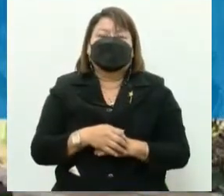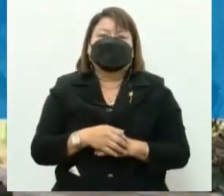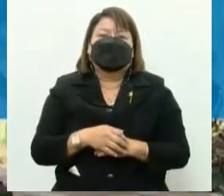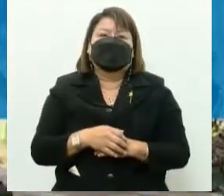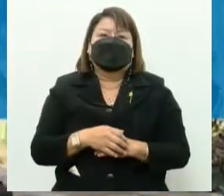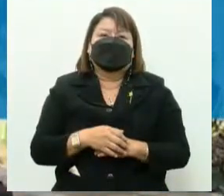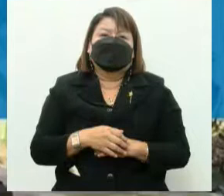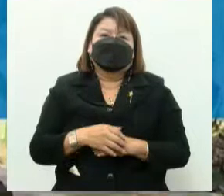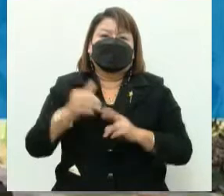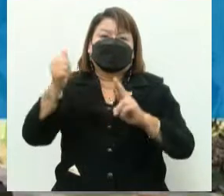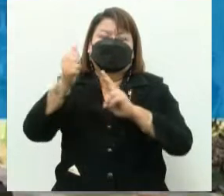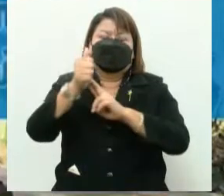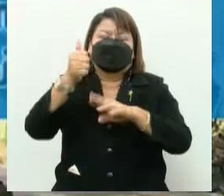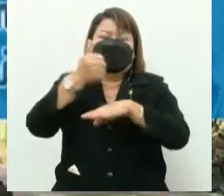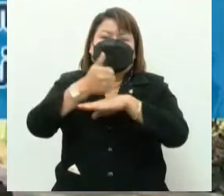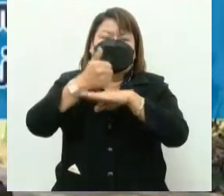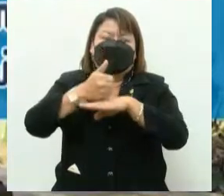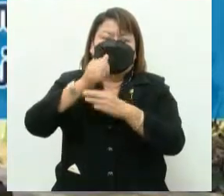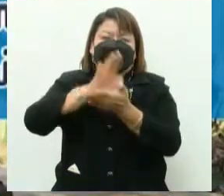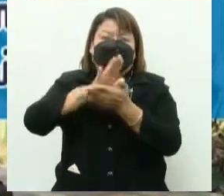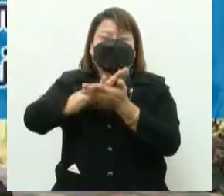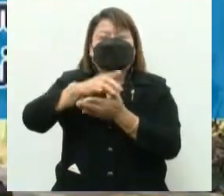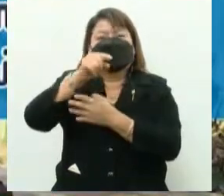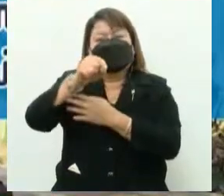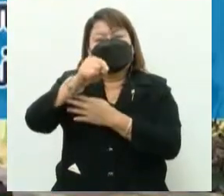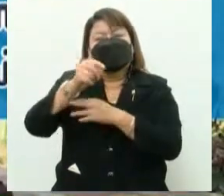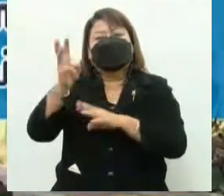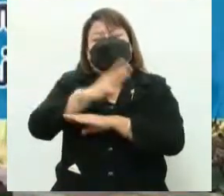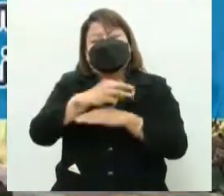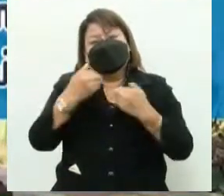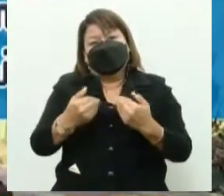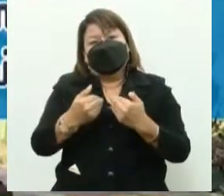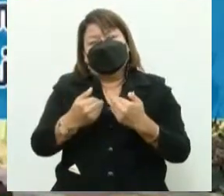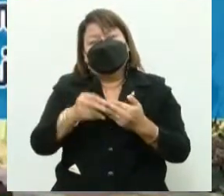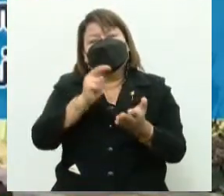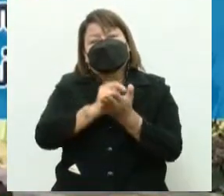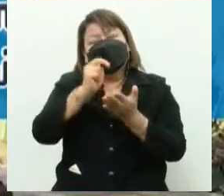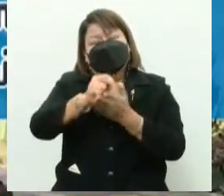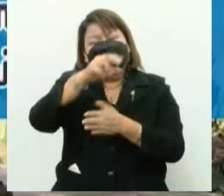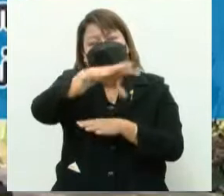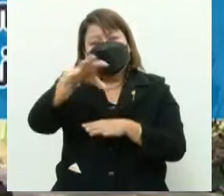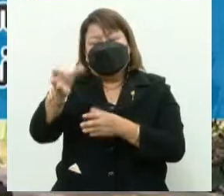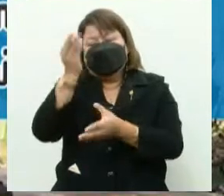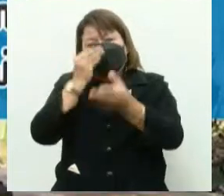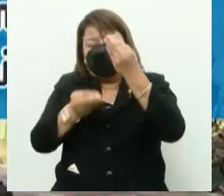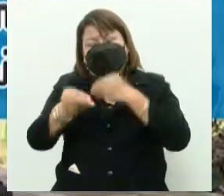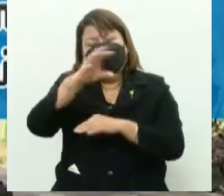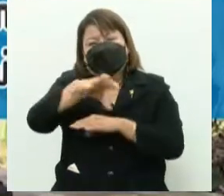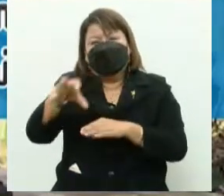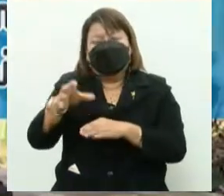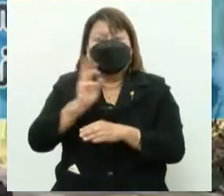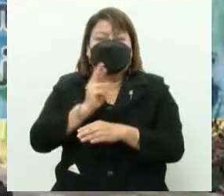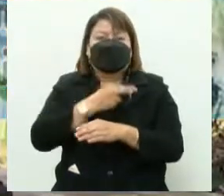มรองผู้อำนวยการโรงเรียนตะกั่วป่าคีรีเกตวันนี้เราจะมาแนะนำแหล่งเรียนรู้กันนะคะแหล่งเรียนรู้ของเ